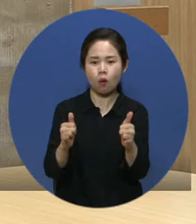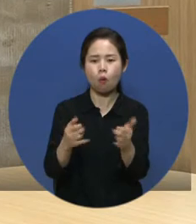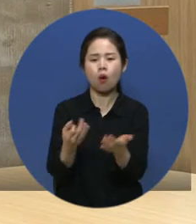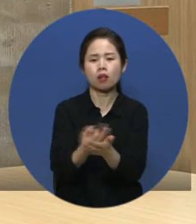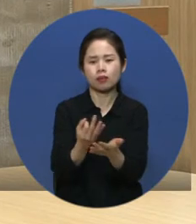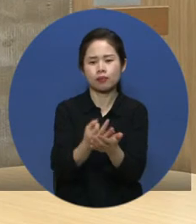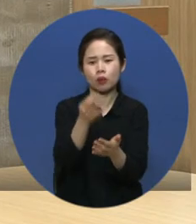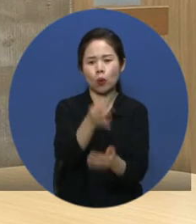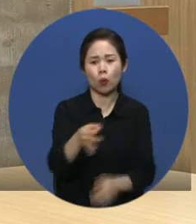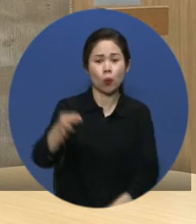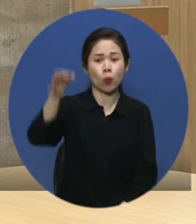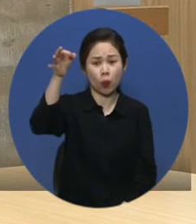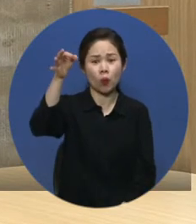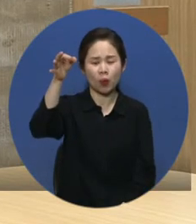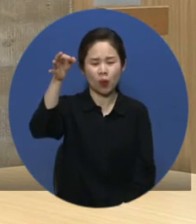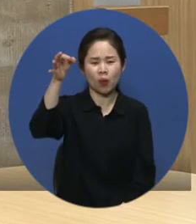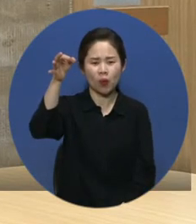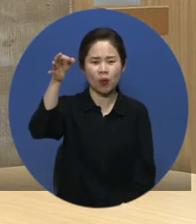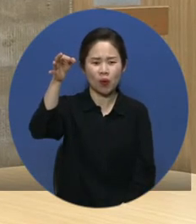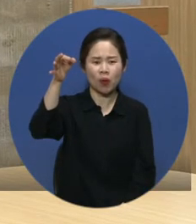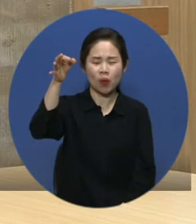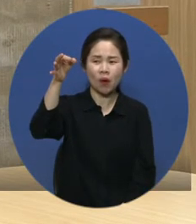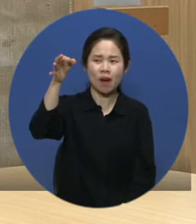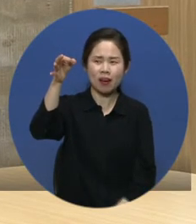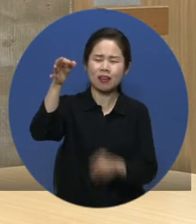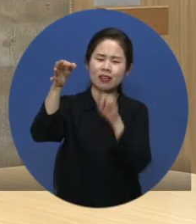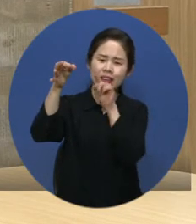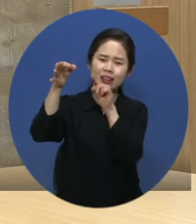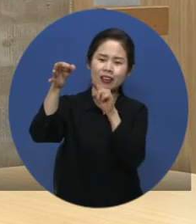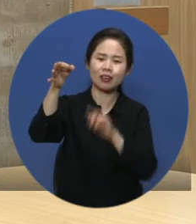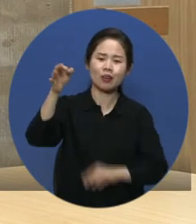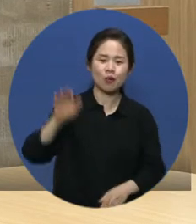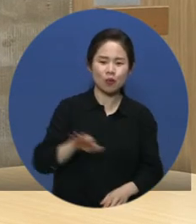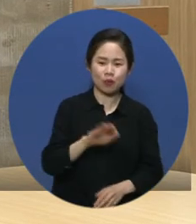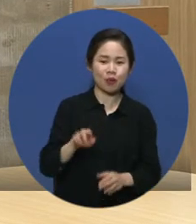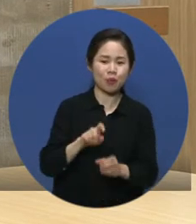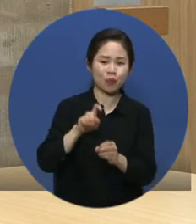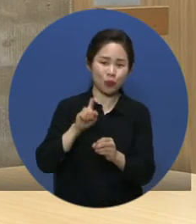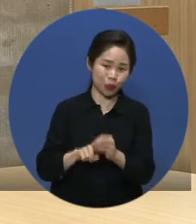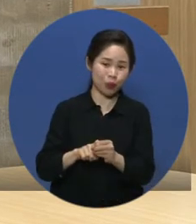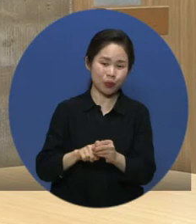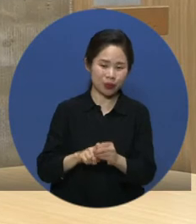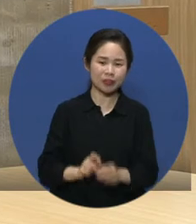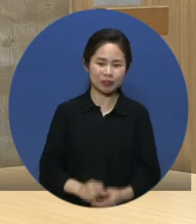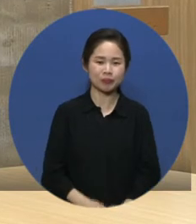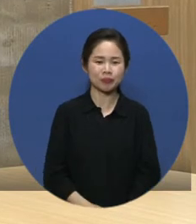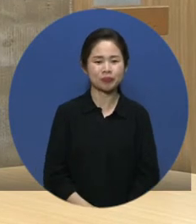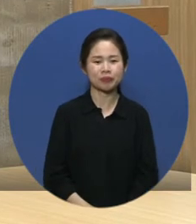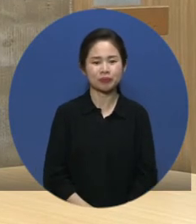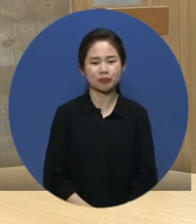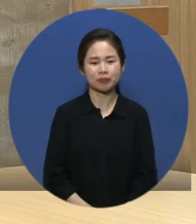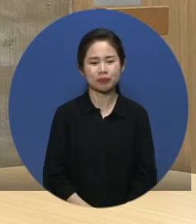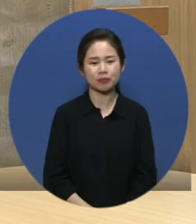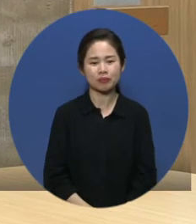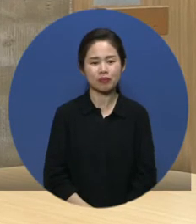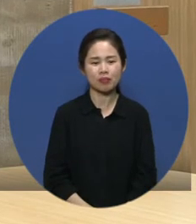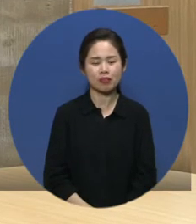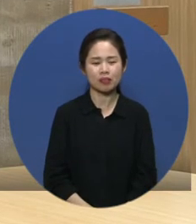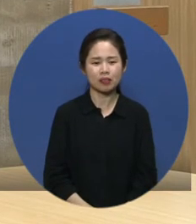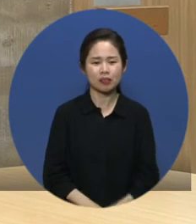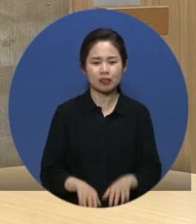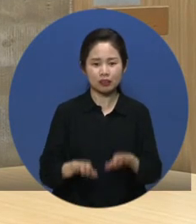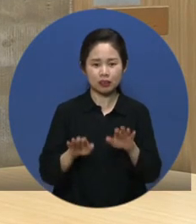급여를 높이는데 저희들이 1차적인 그런 목표를 달성하고 싶은 마음이 있습니다. 그래서